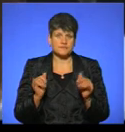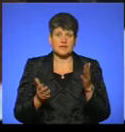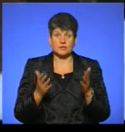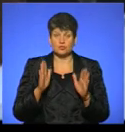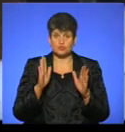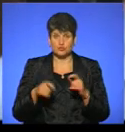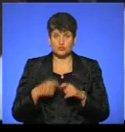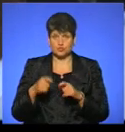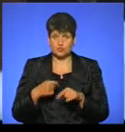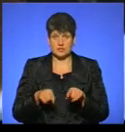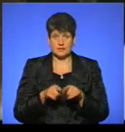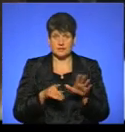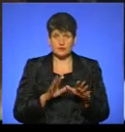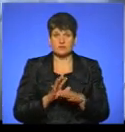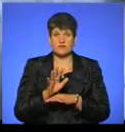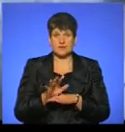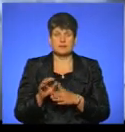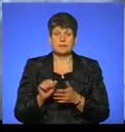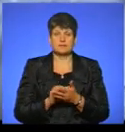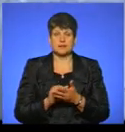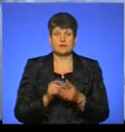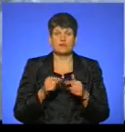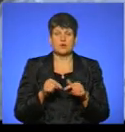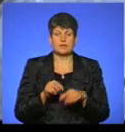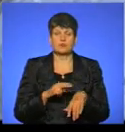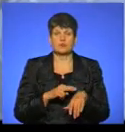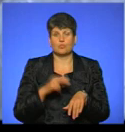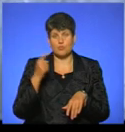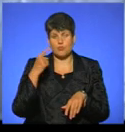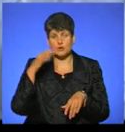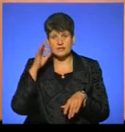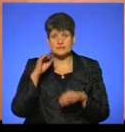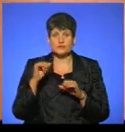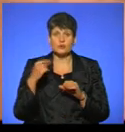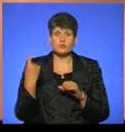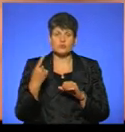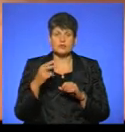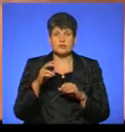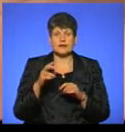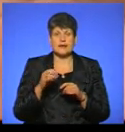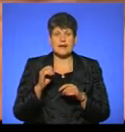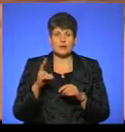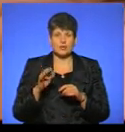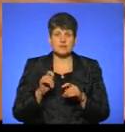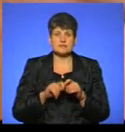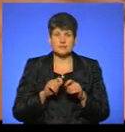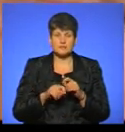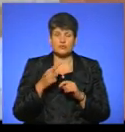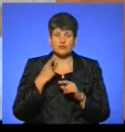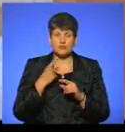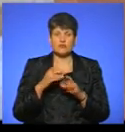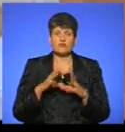порушення, будемо направляти матеріали до органів поліції. Керівник обласної держекоінспекції Едуард Ференц каже, висновки